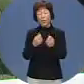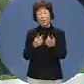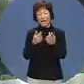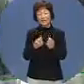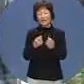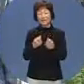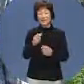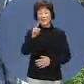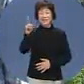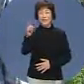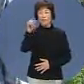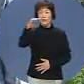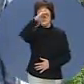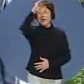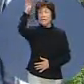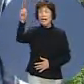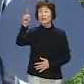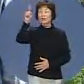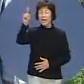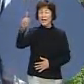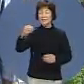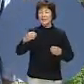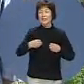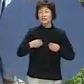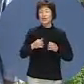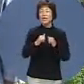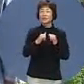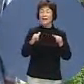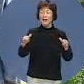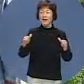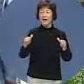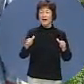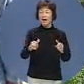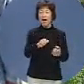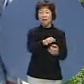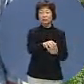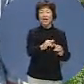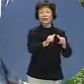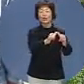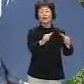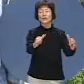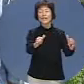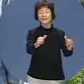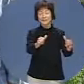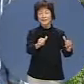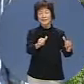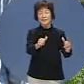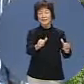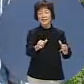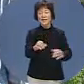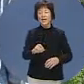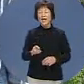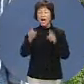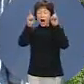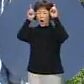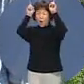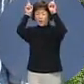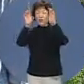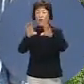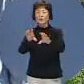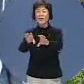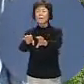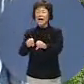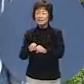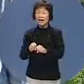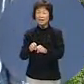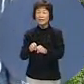で修行しておった修験者の人たちがね、村里の人たちに縁の行者さんの鬼の退治を